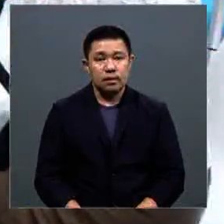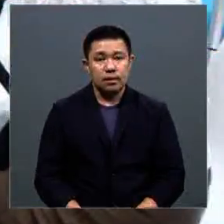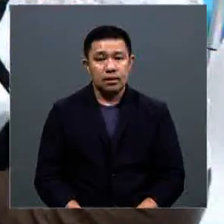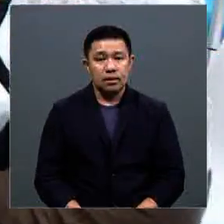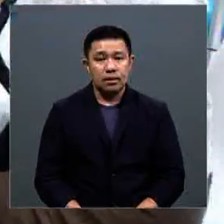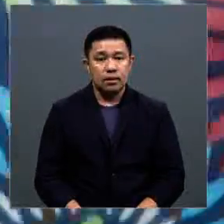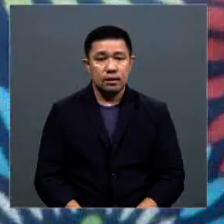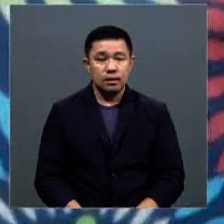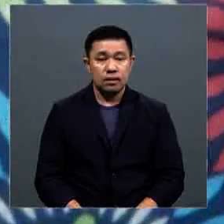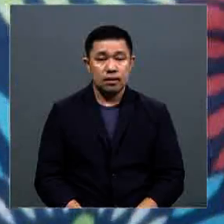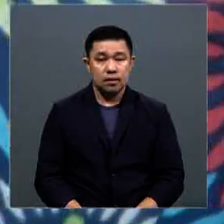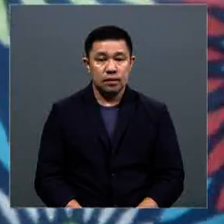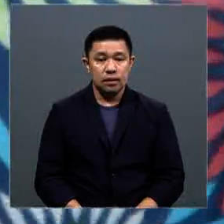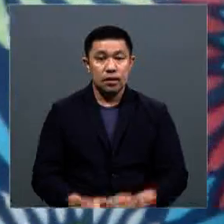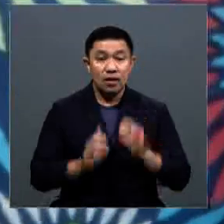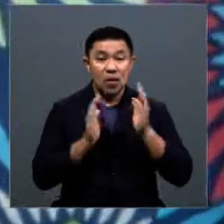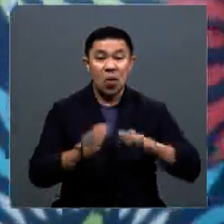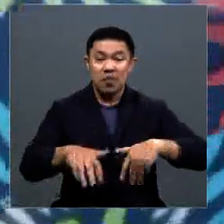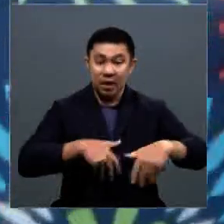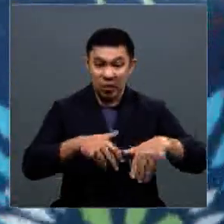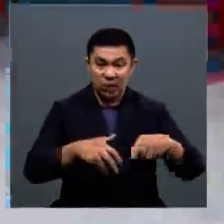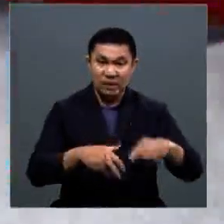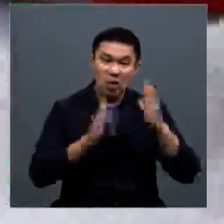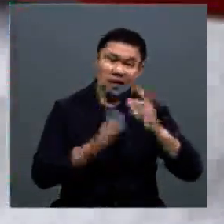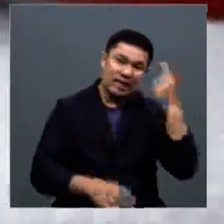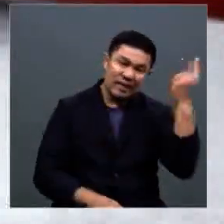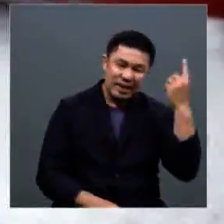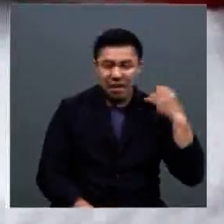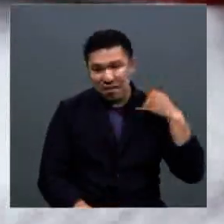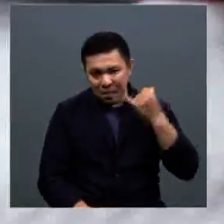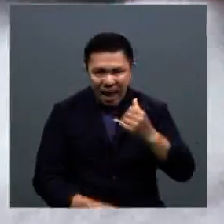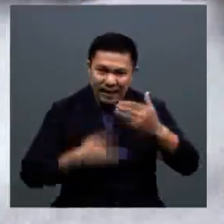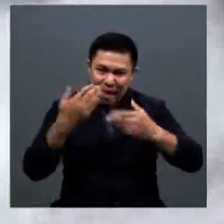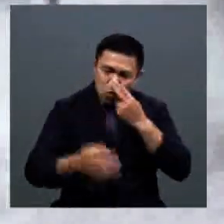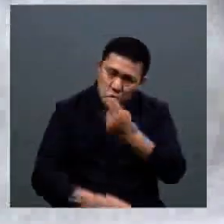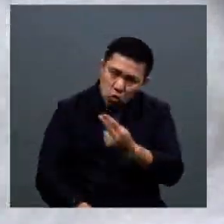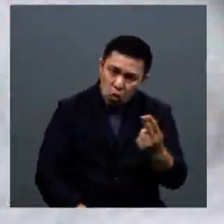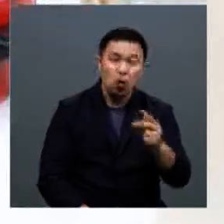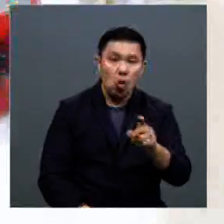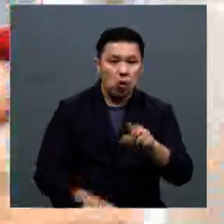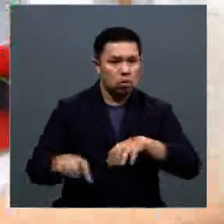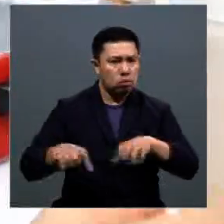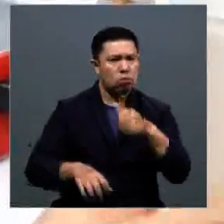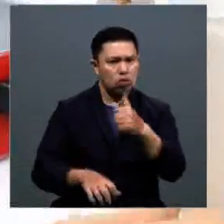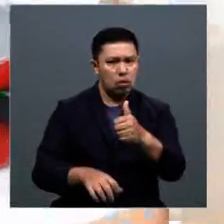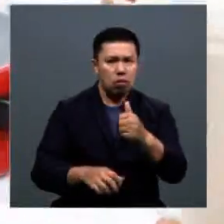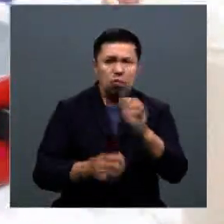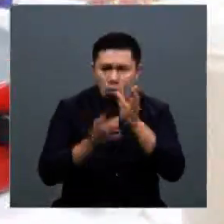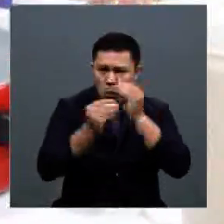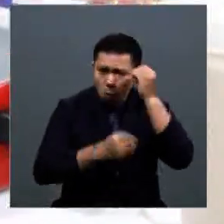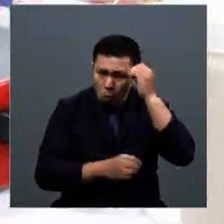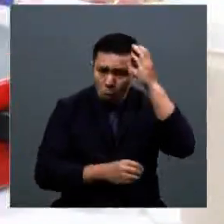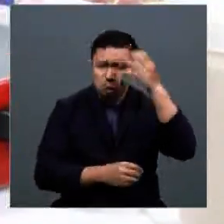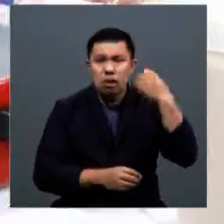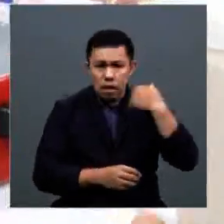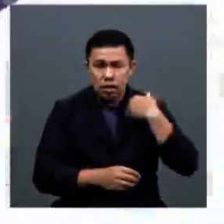ส่วนทางด้านพี่น้องประชาชนนะครับหรือนักท่องเที่ยวเนี่ยที่มาเที่ยวชมงานเนี่ยเขาก็บอกเลยว่างานเนี่ยจัดดีนะได้รับความรู้เป็นอย่างดี